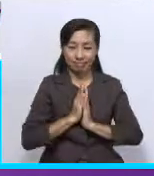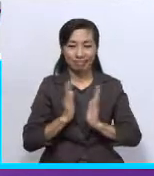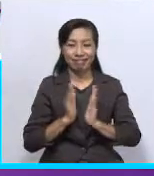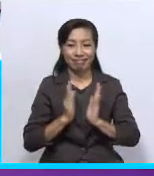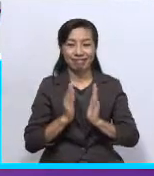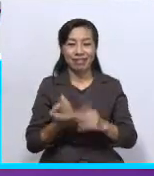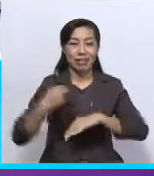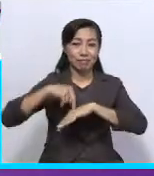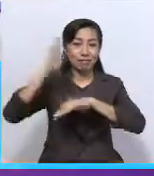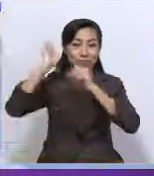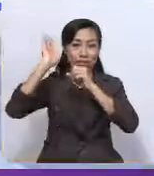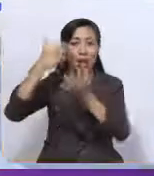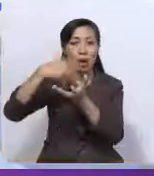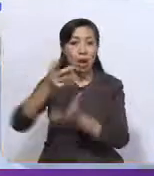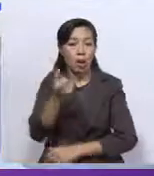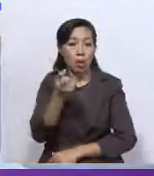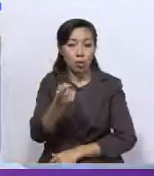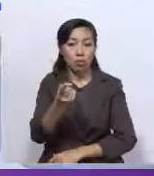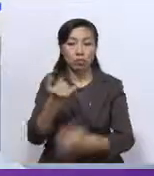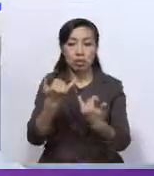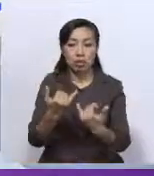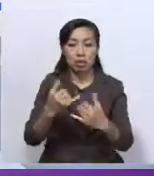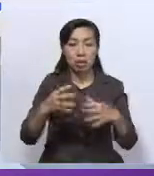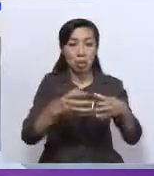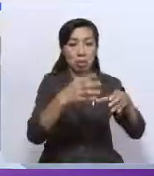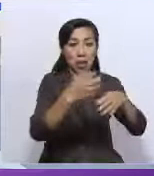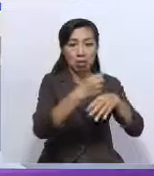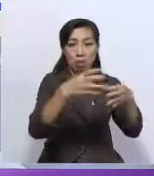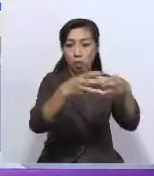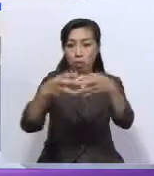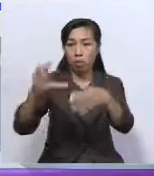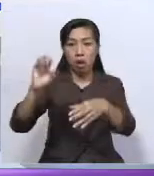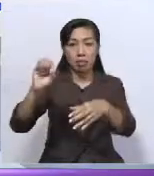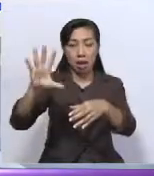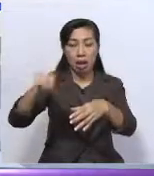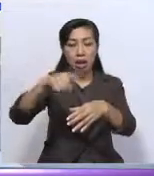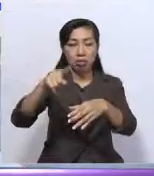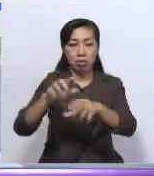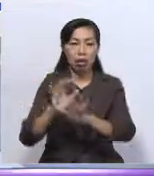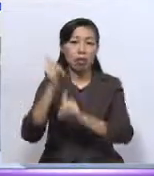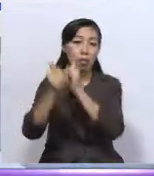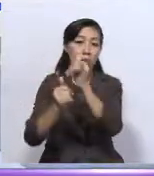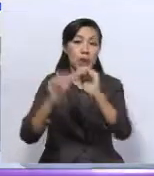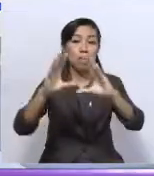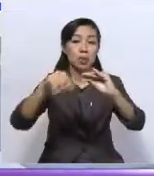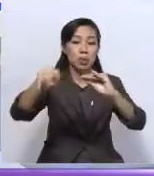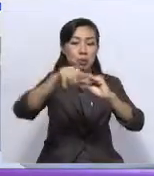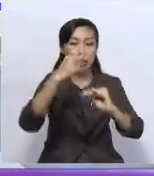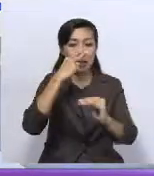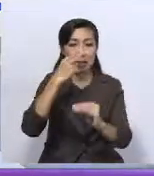คุณคุณลิลิยาอุปพงศ์นะคะรายงานสดบรรยากาศ55พรรคการเมืองเดิมเนี่ยเข้ารับฟังมาให้เราได้ติดตามกันสดๆเล